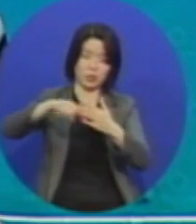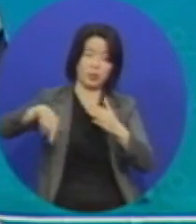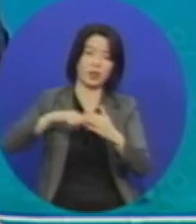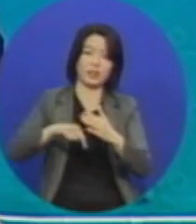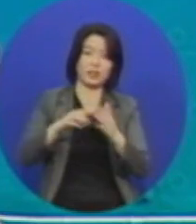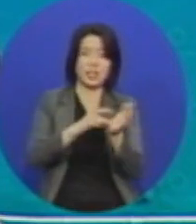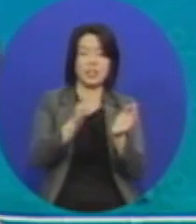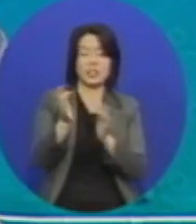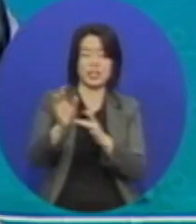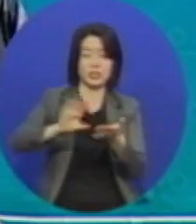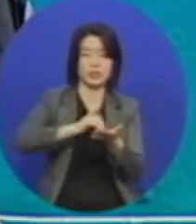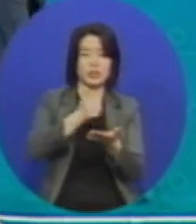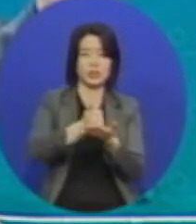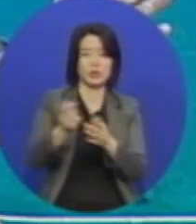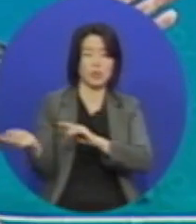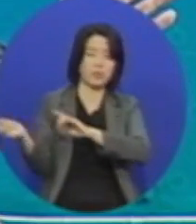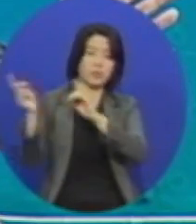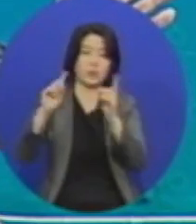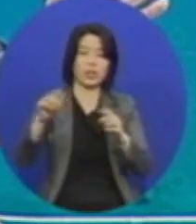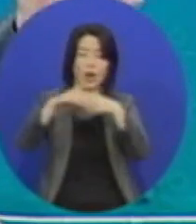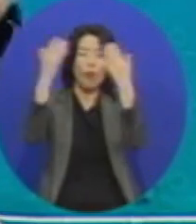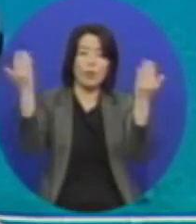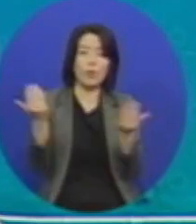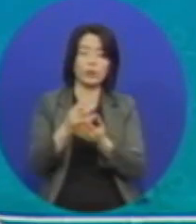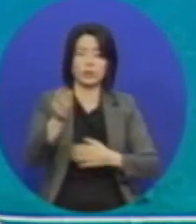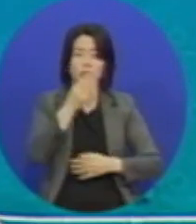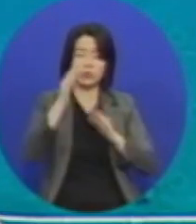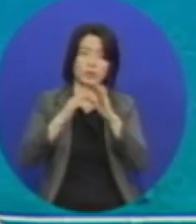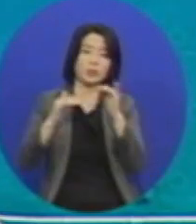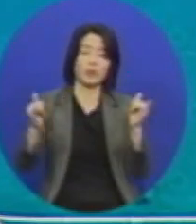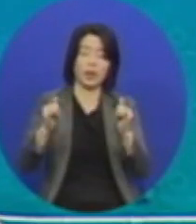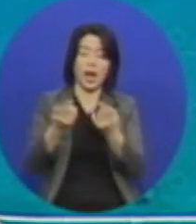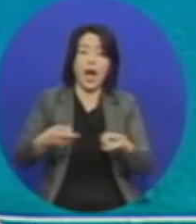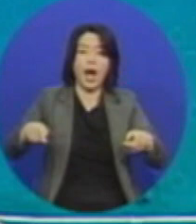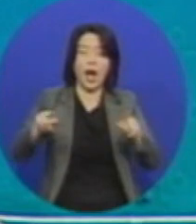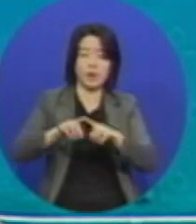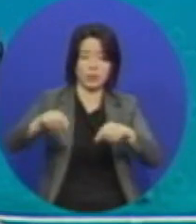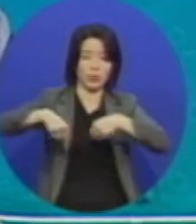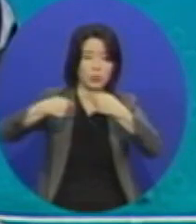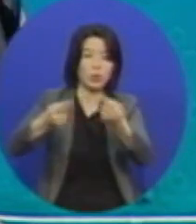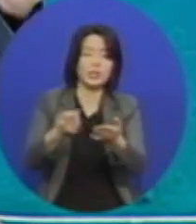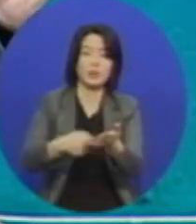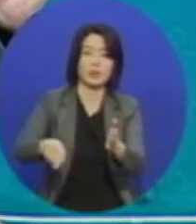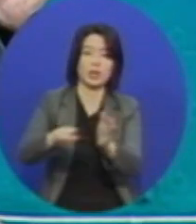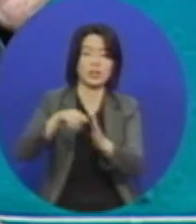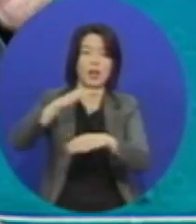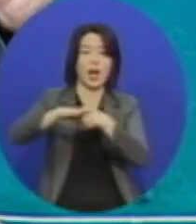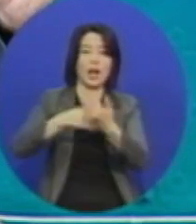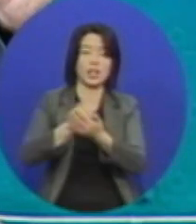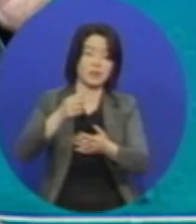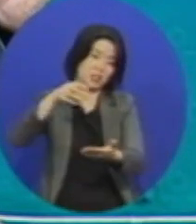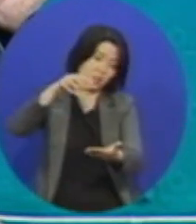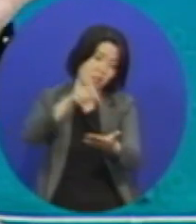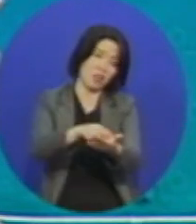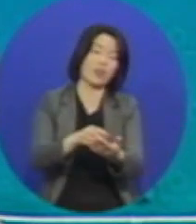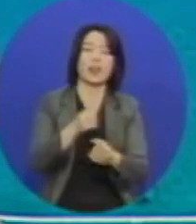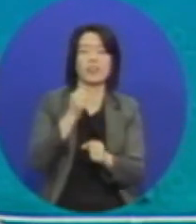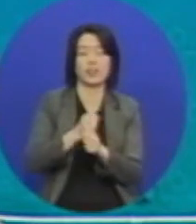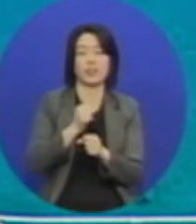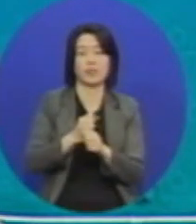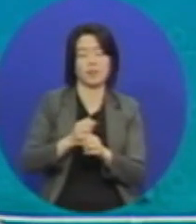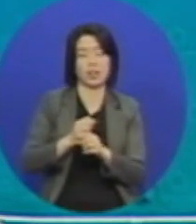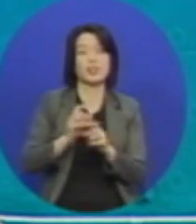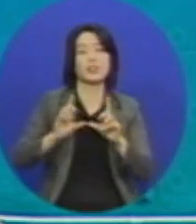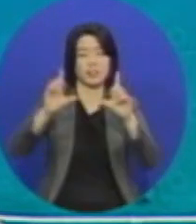예수 그리스도의 부활에 온 성도들이 함께 동참 게 하기 위하여 하나님이 정하신 달입니다 그래서